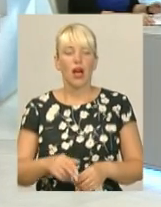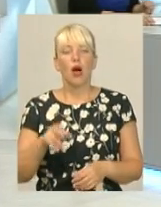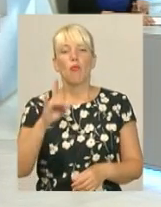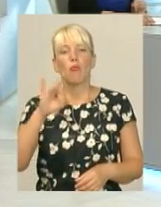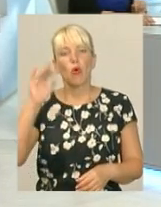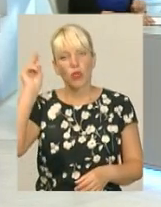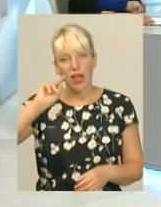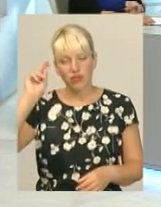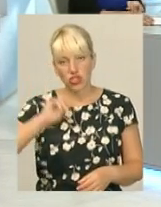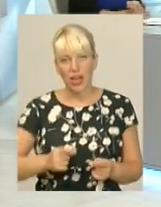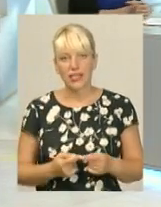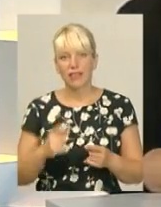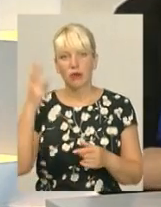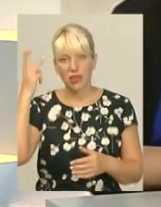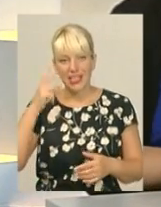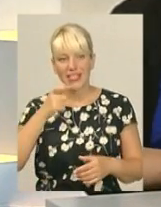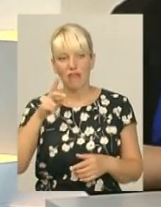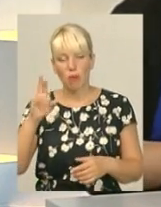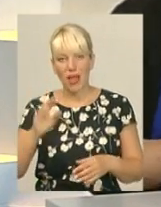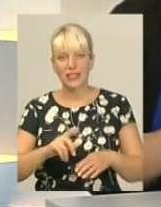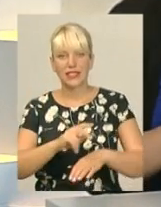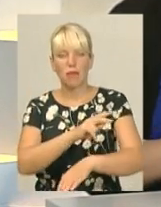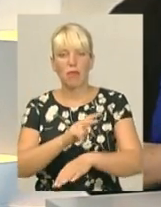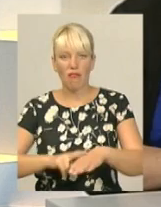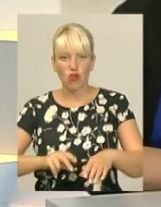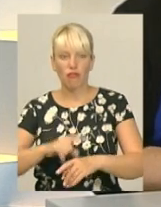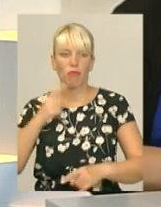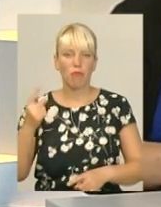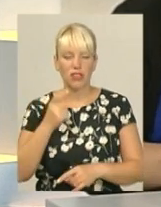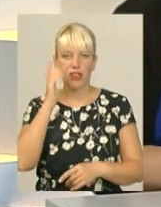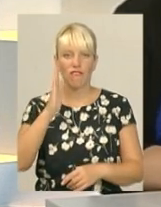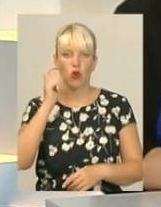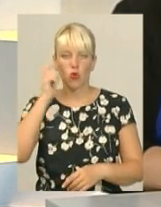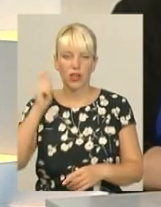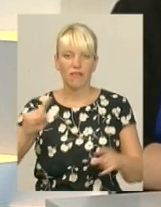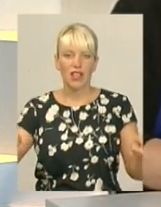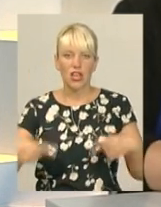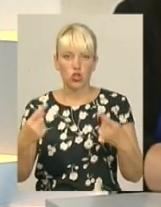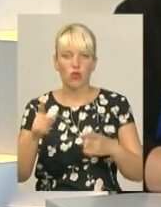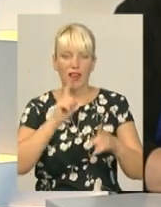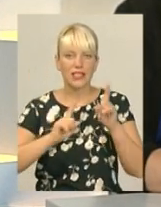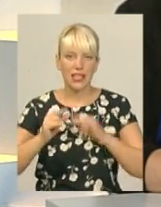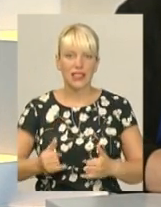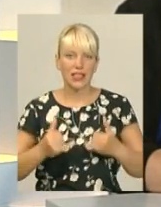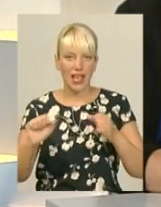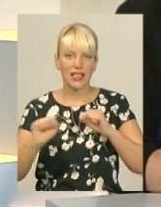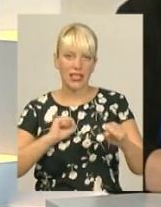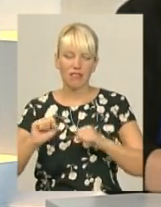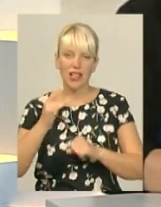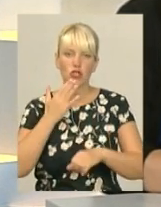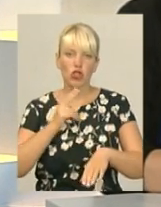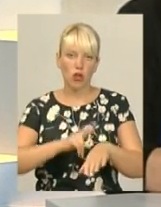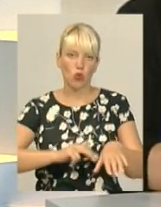У Хмельницькому, я знаю, європейські правоохоронці вперше в Україні влаштували семінар для керівництва національної